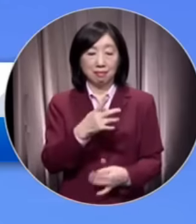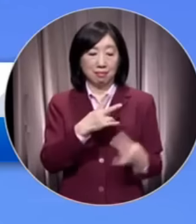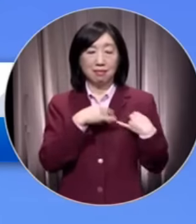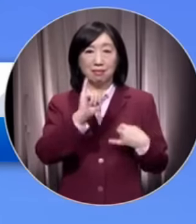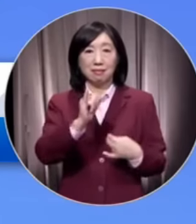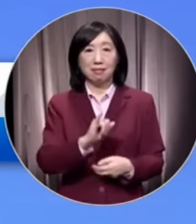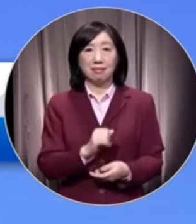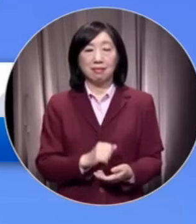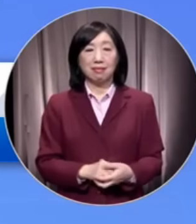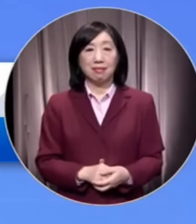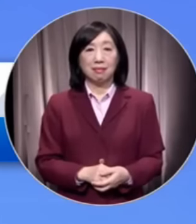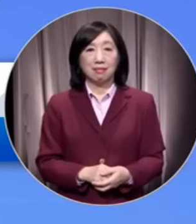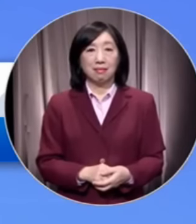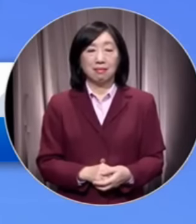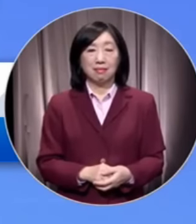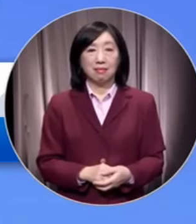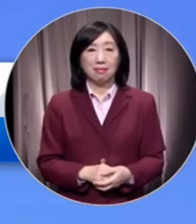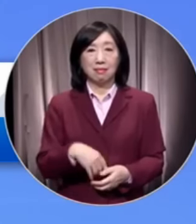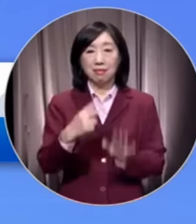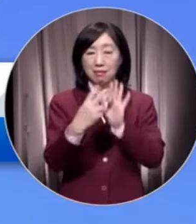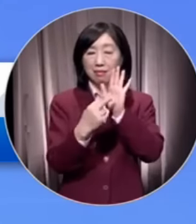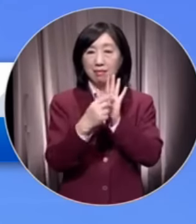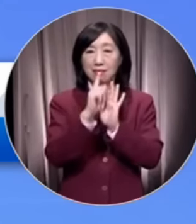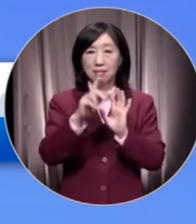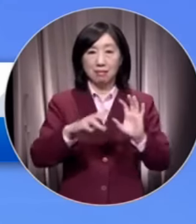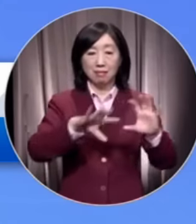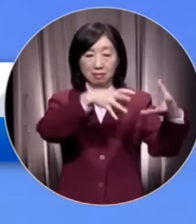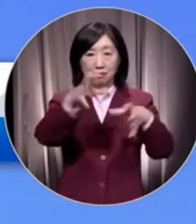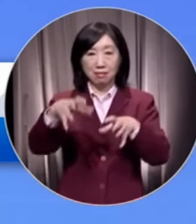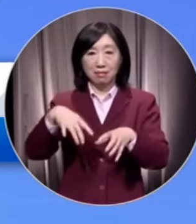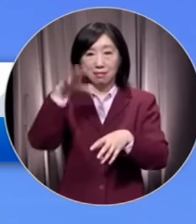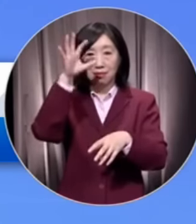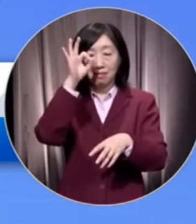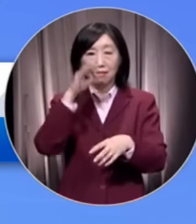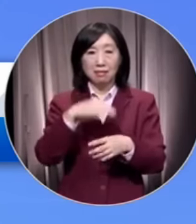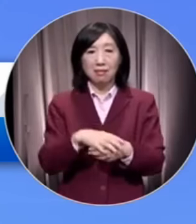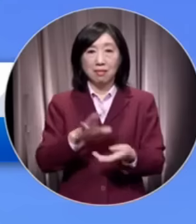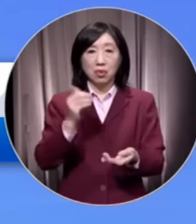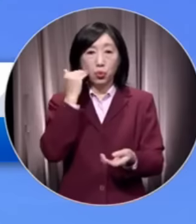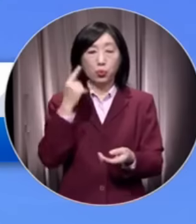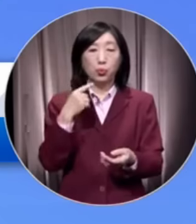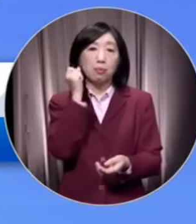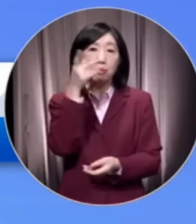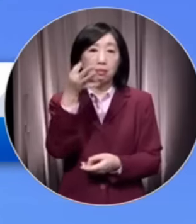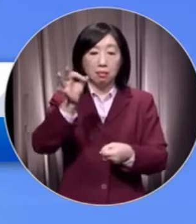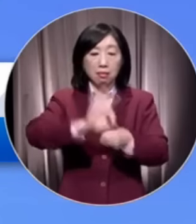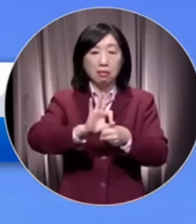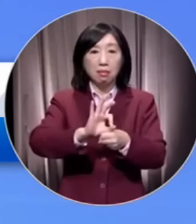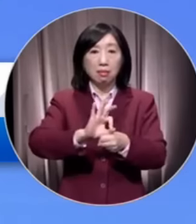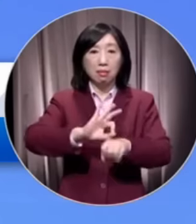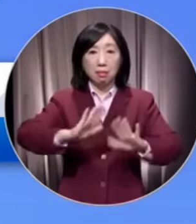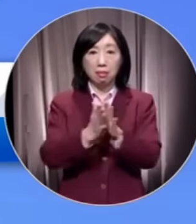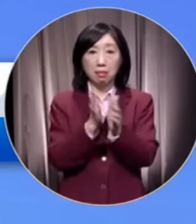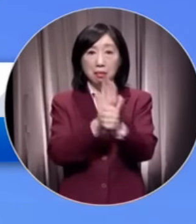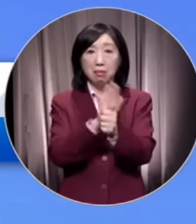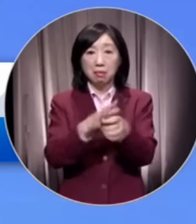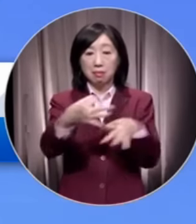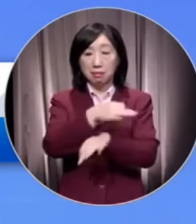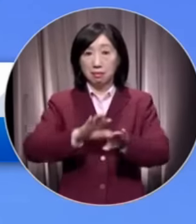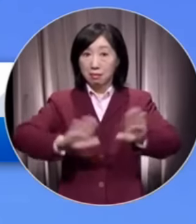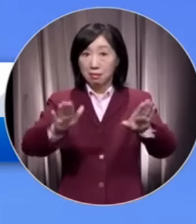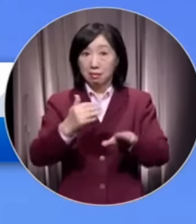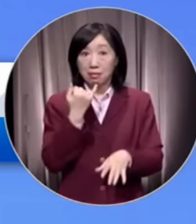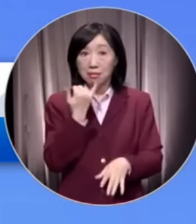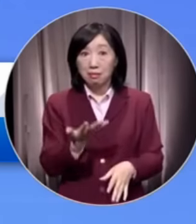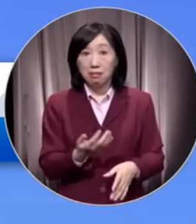席也讲过，那就是全世界看了用加薪就可以推动经济发展，那我们